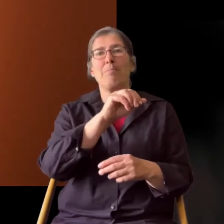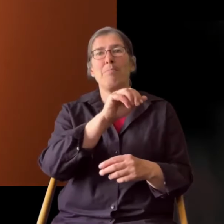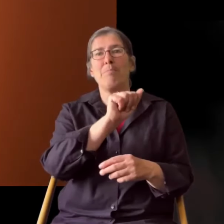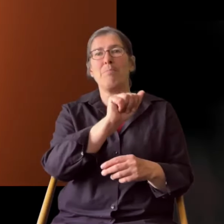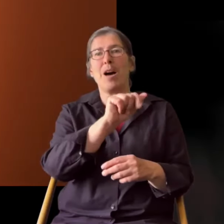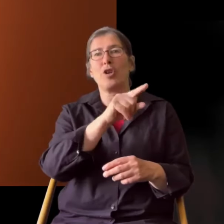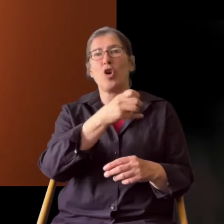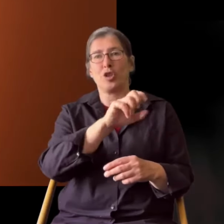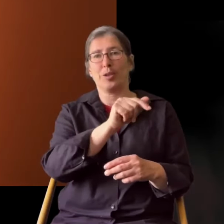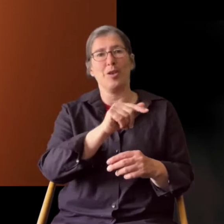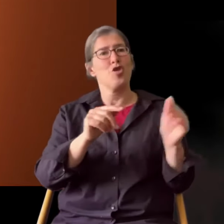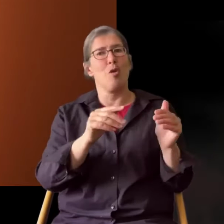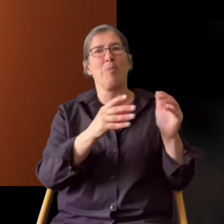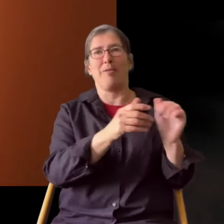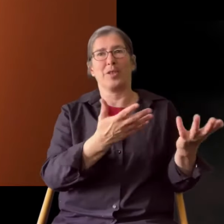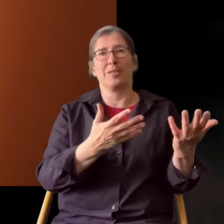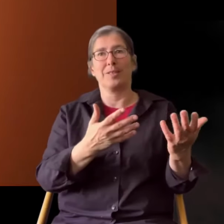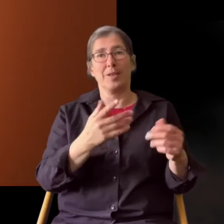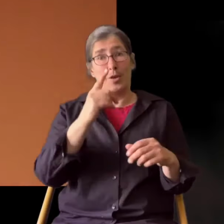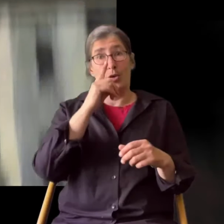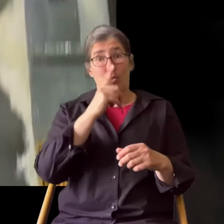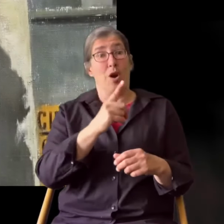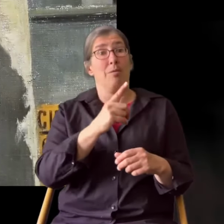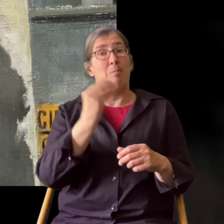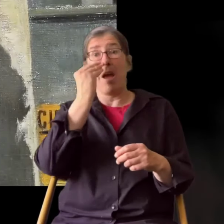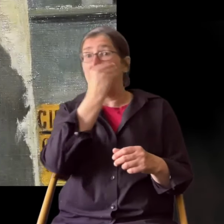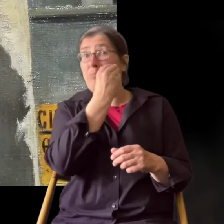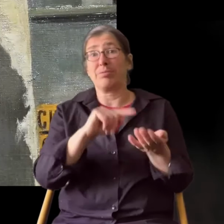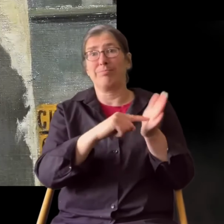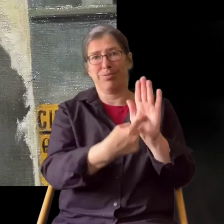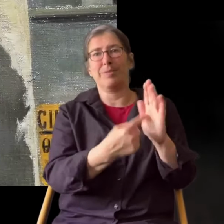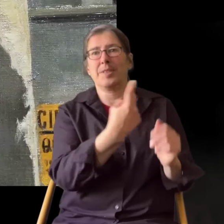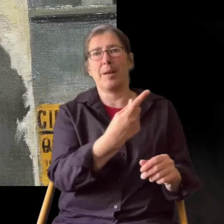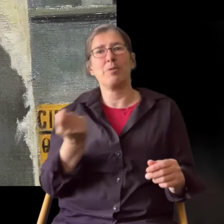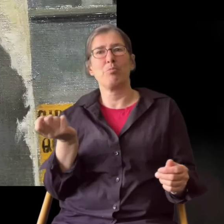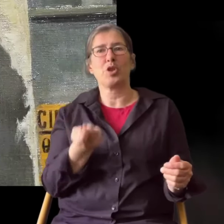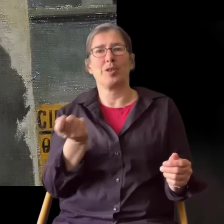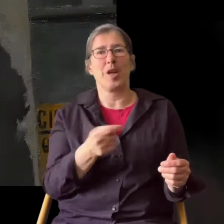Oder der kumpelhaften Margot, bei der nur das Make-up den geächteten Beruf andeutet.